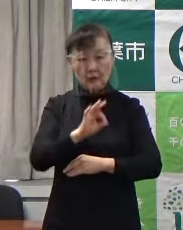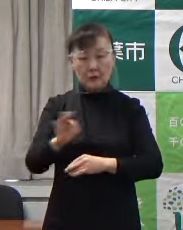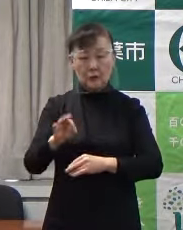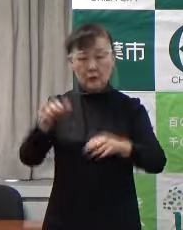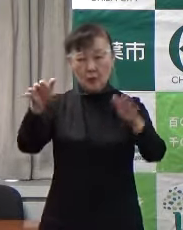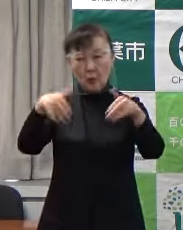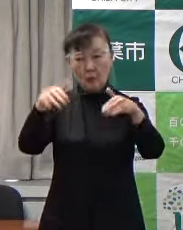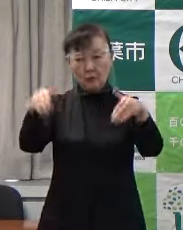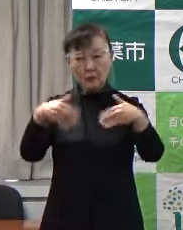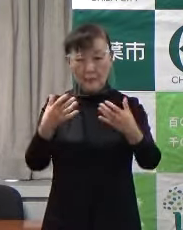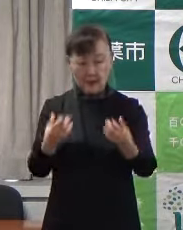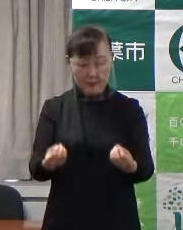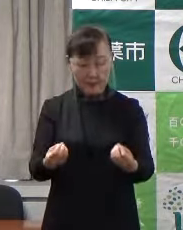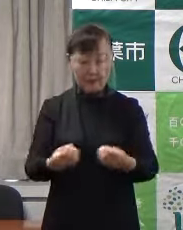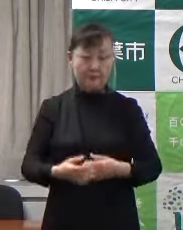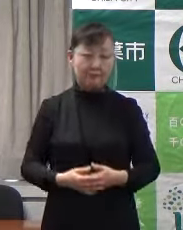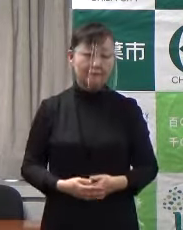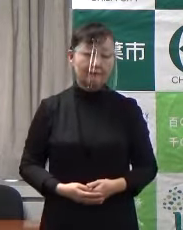集いたしました。